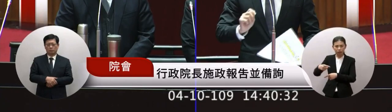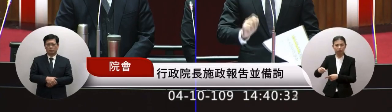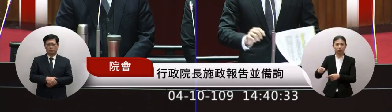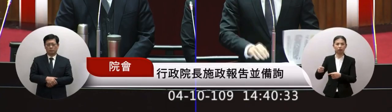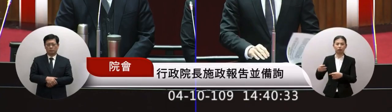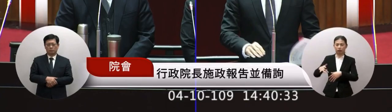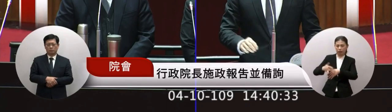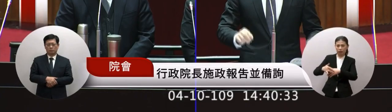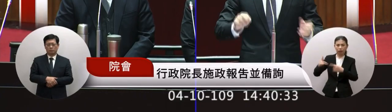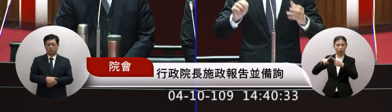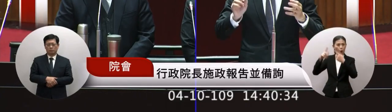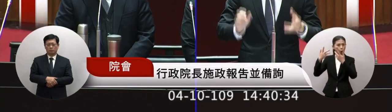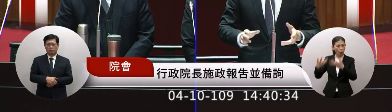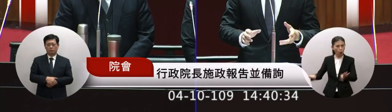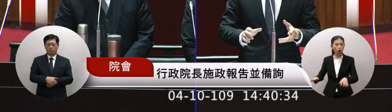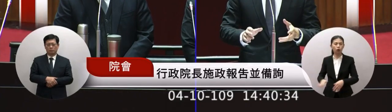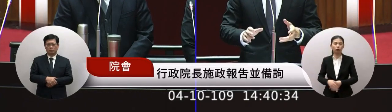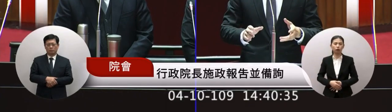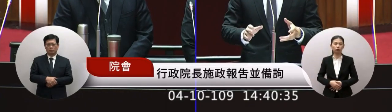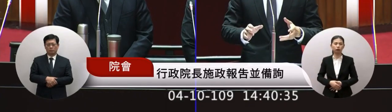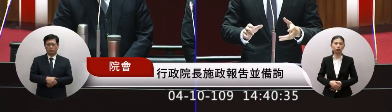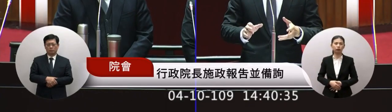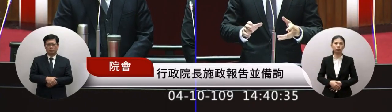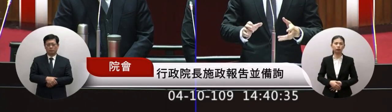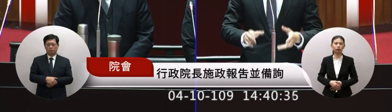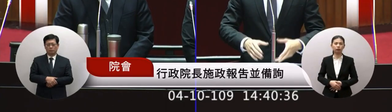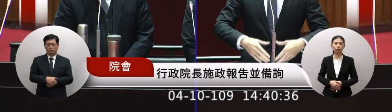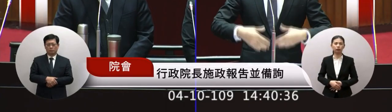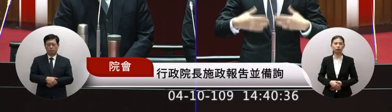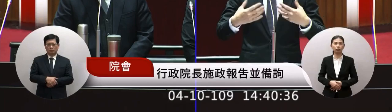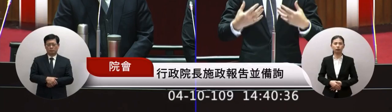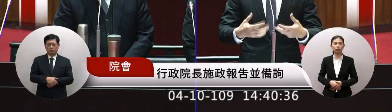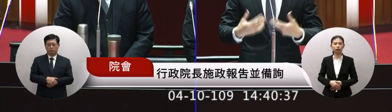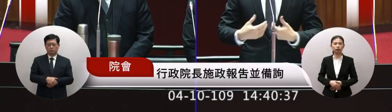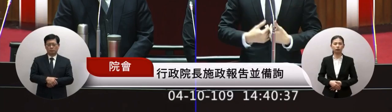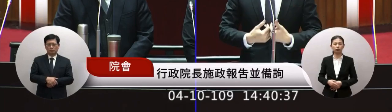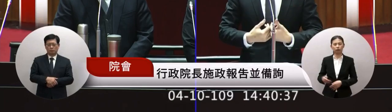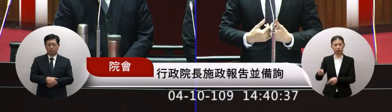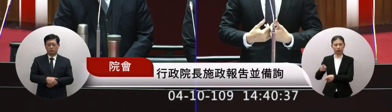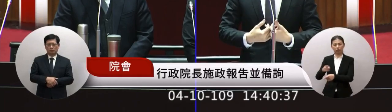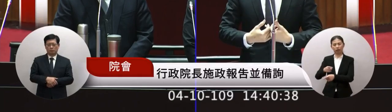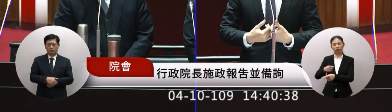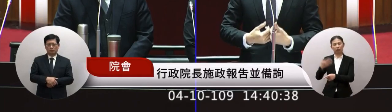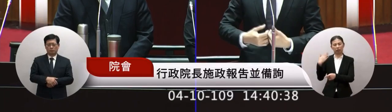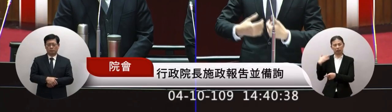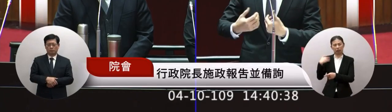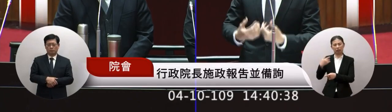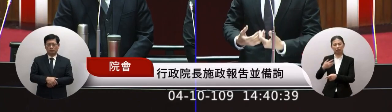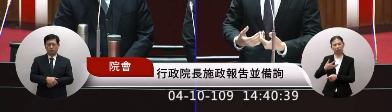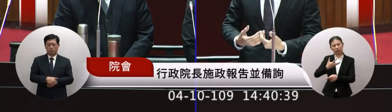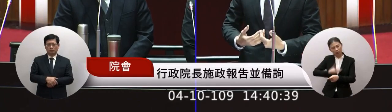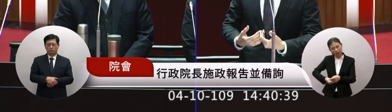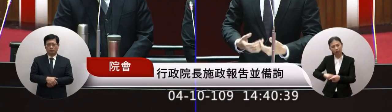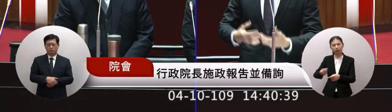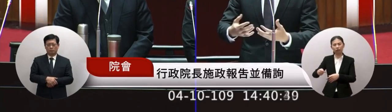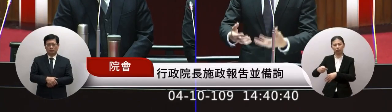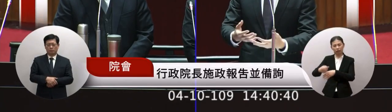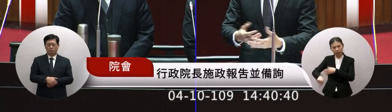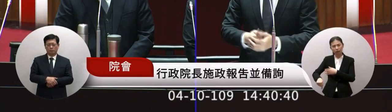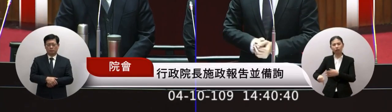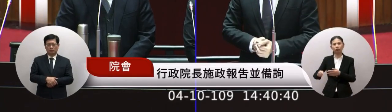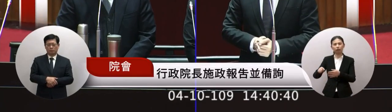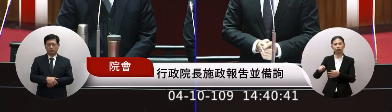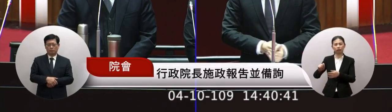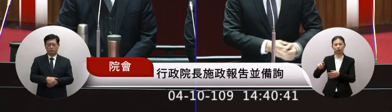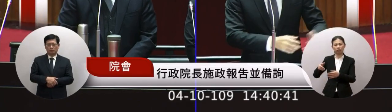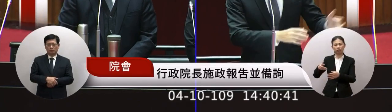啊，这个人足侪人拢已经产生这个因这个创伤的这个需要人去甲照顾。吼，有的这